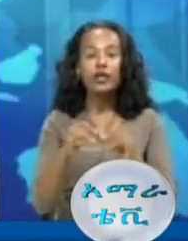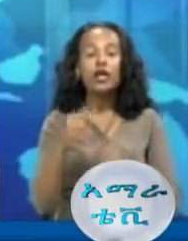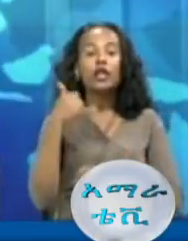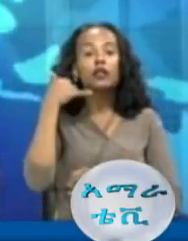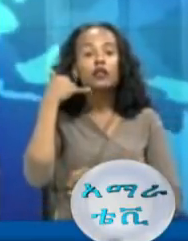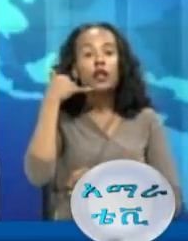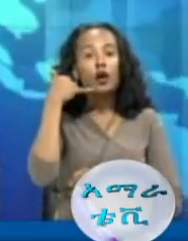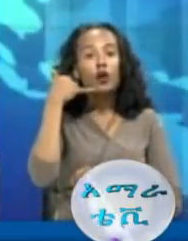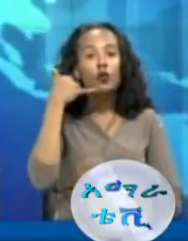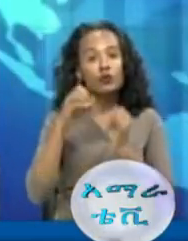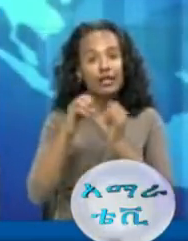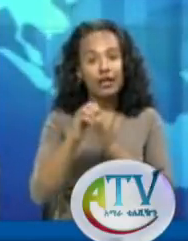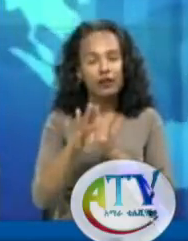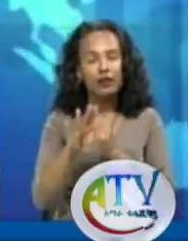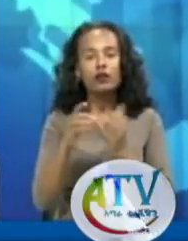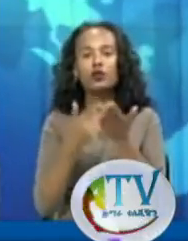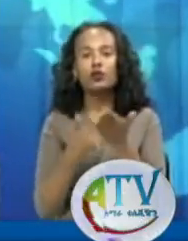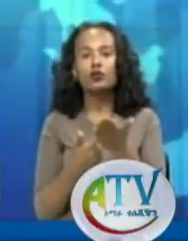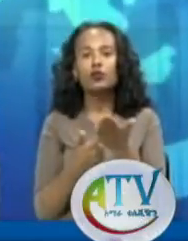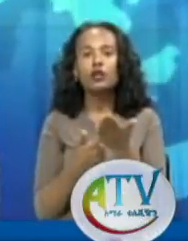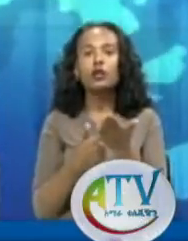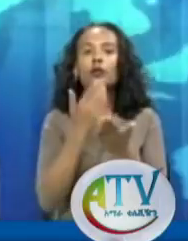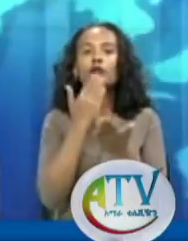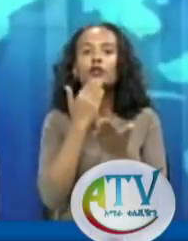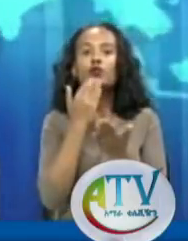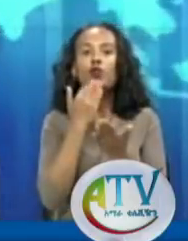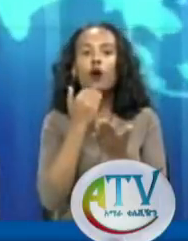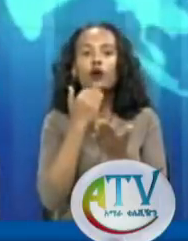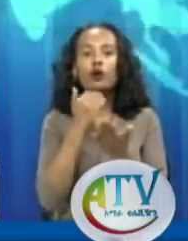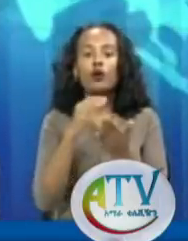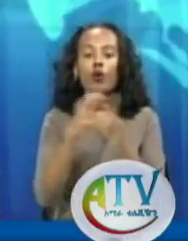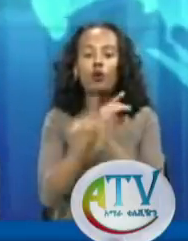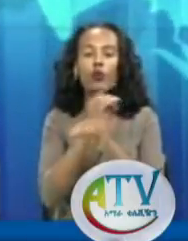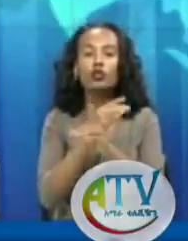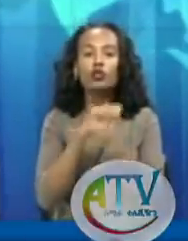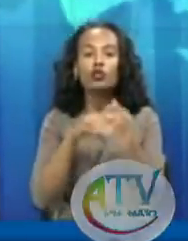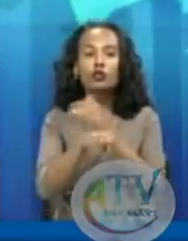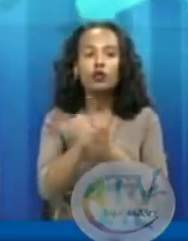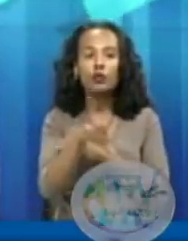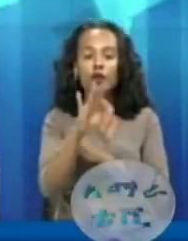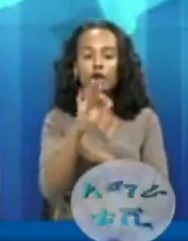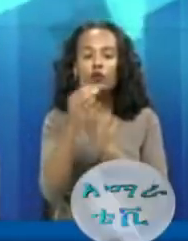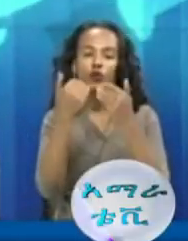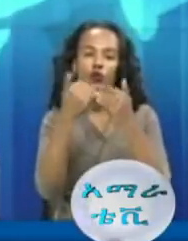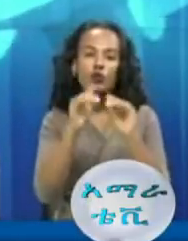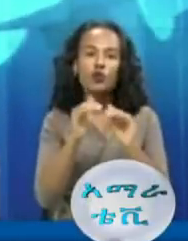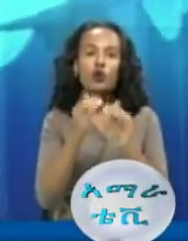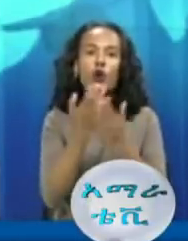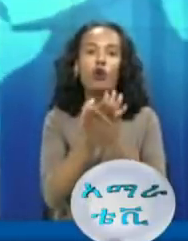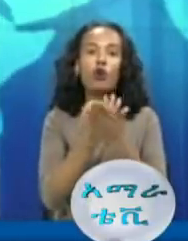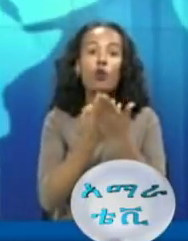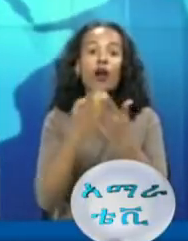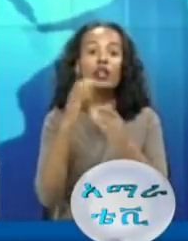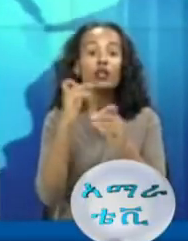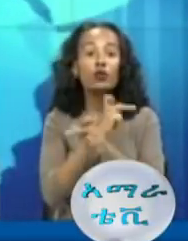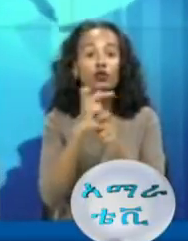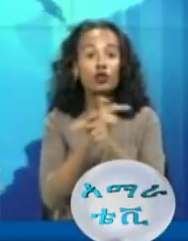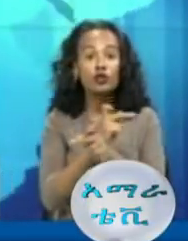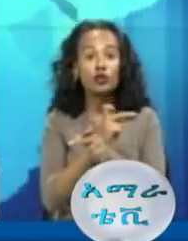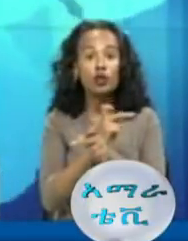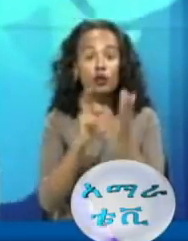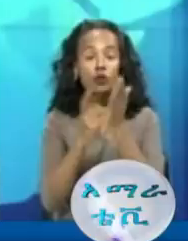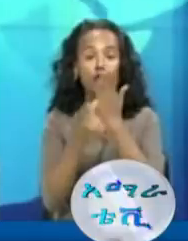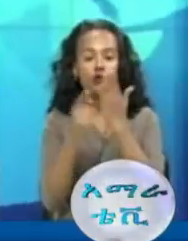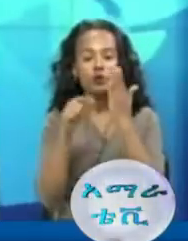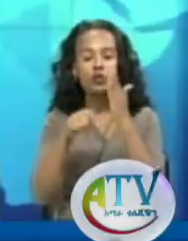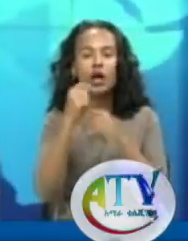በቴሌኮም ሴክተር እንዲሁም በስኳር ኮርፖሬሽን ስር የሚገኙ የተወሰኑ ኩባንያዎቻችንና ፕሮጀክቶች በዚህ ዓመት